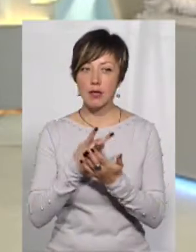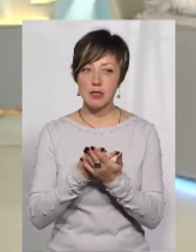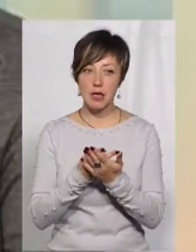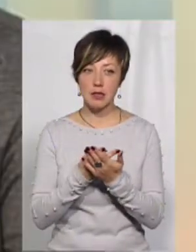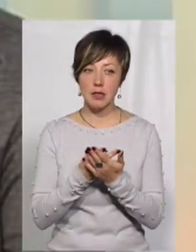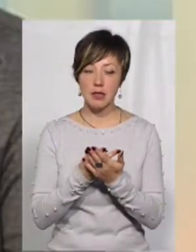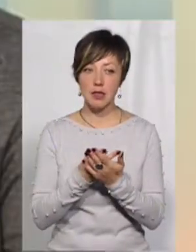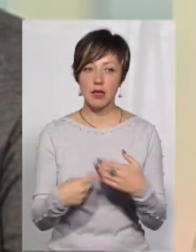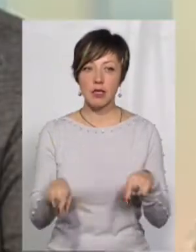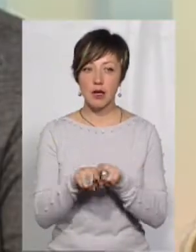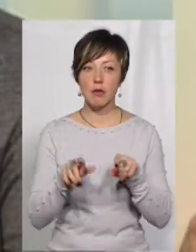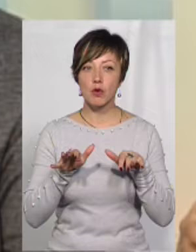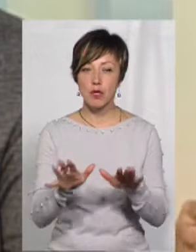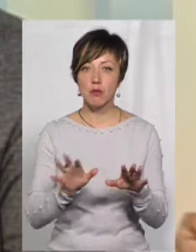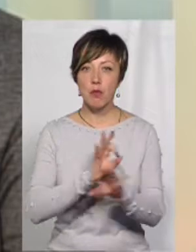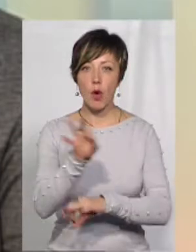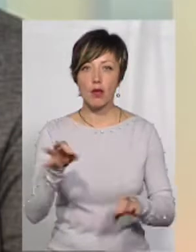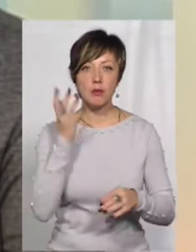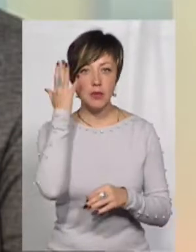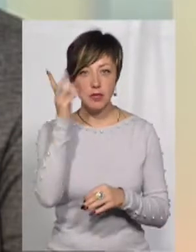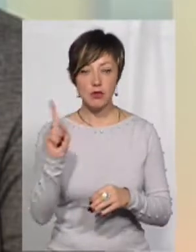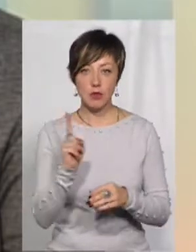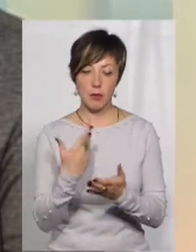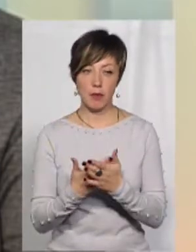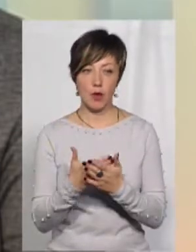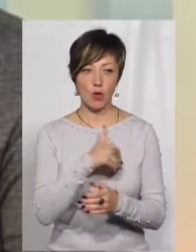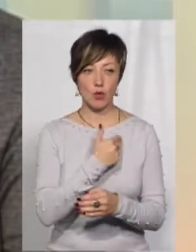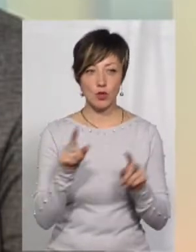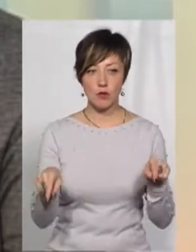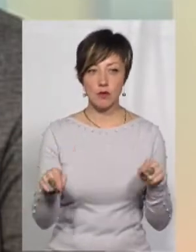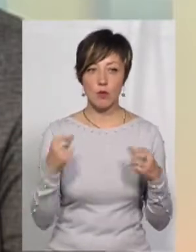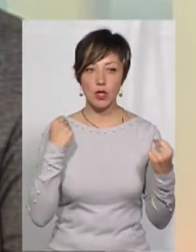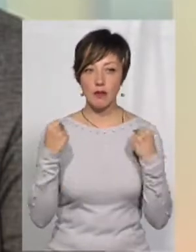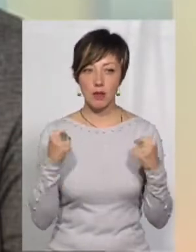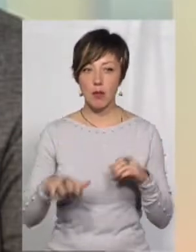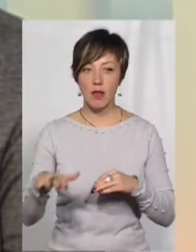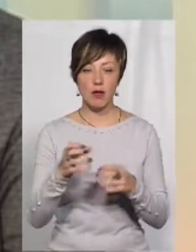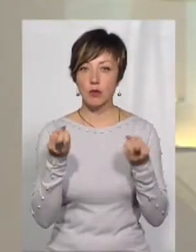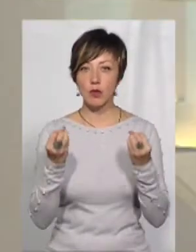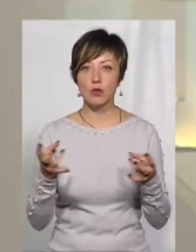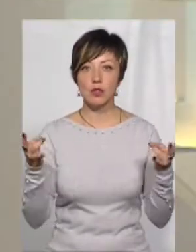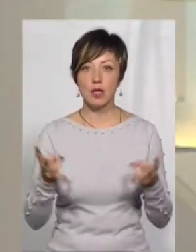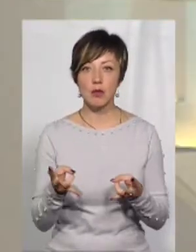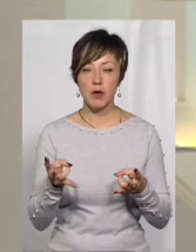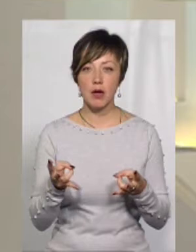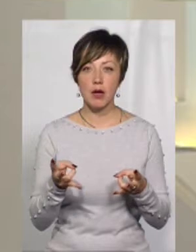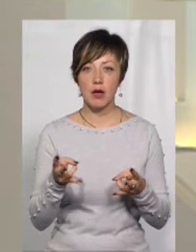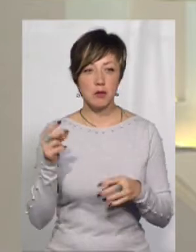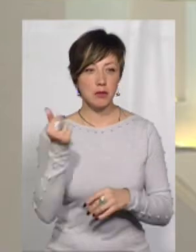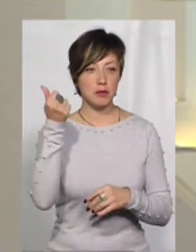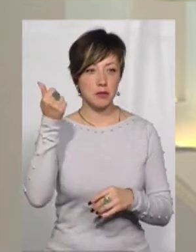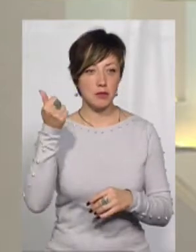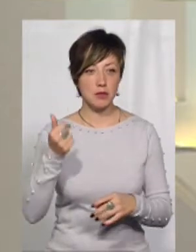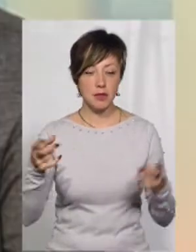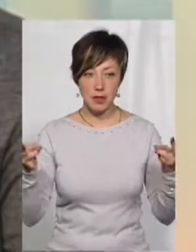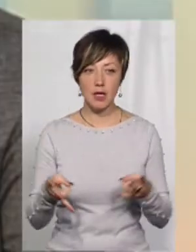їм отакий процес проєктного мислення, що для того, щоб, наприклад, вони хочуть спортивний майданчик, не просто треба там щелкнути пальцем,